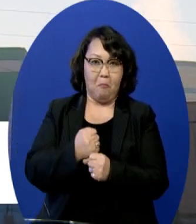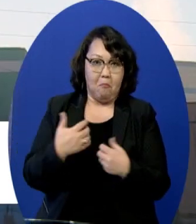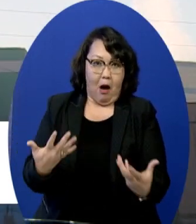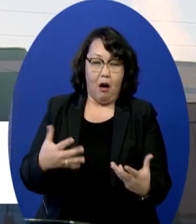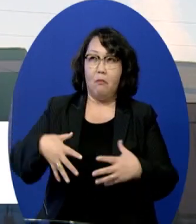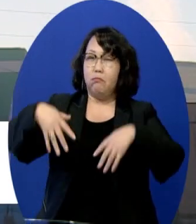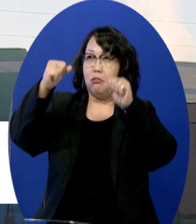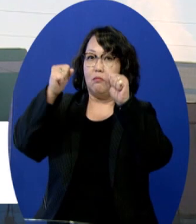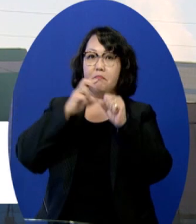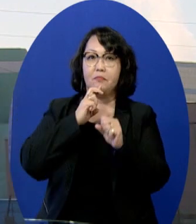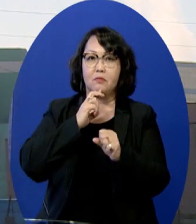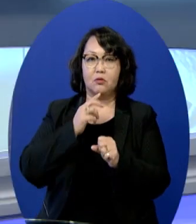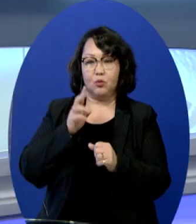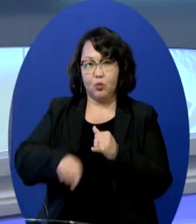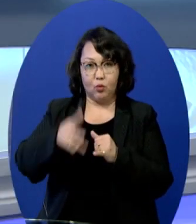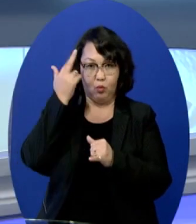байна.